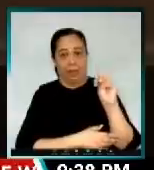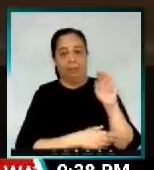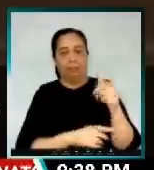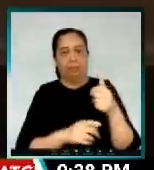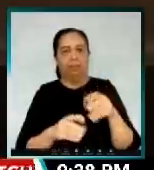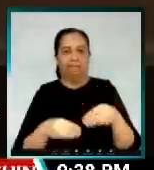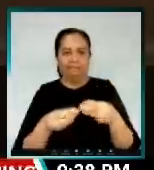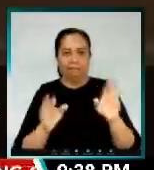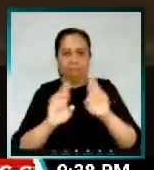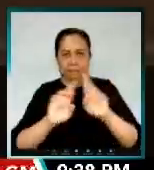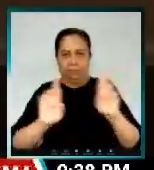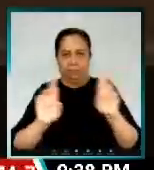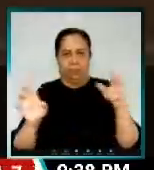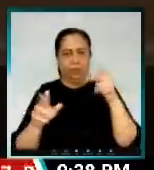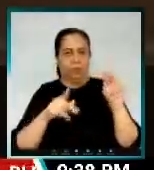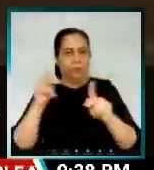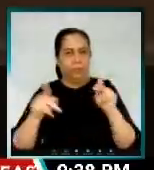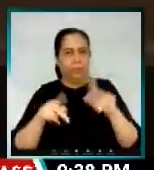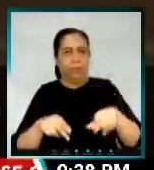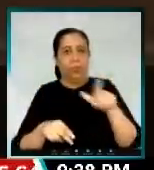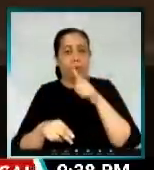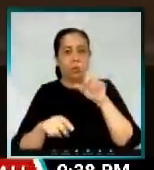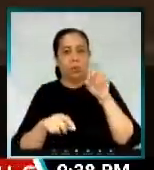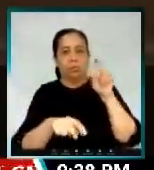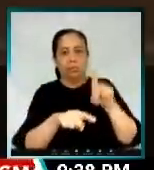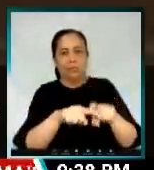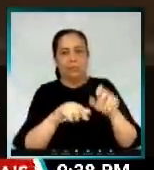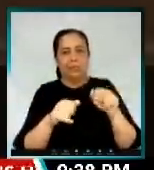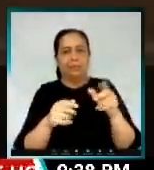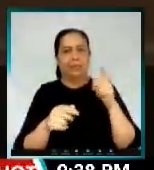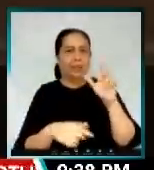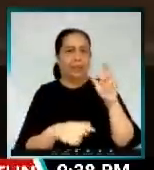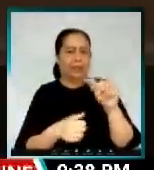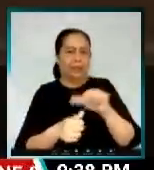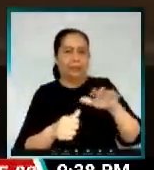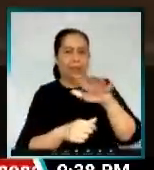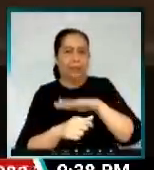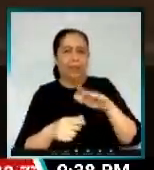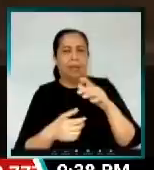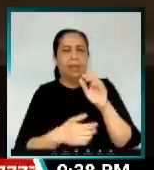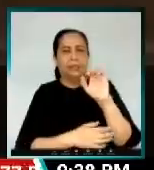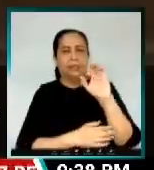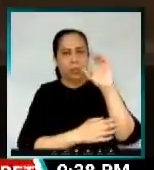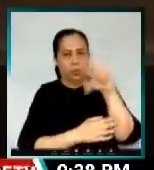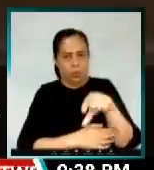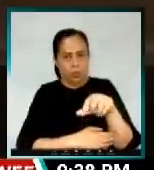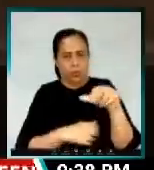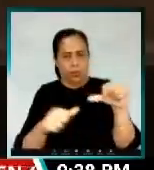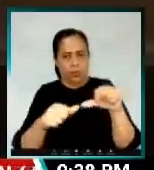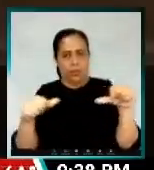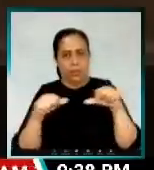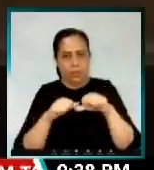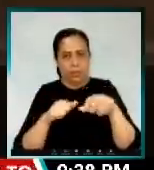sa mga kababayan nating nakatira sa mga lugar na nasa ilalim ng Enhanced Community Quarantine o ECQ.